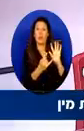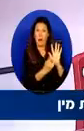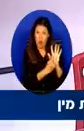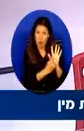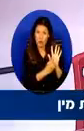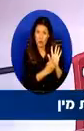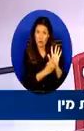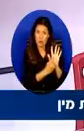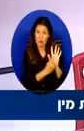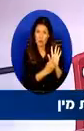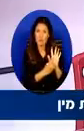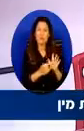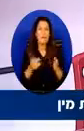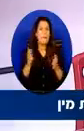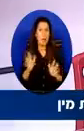גם שינויים בחוק,